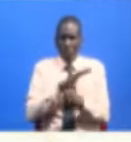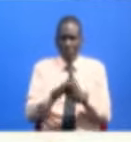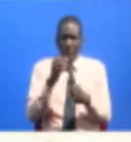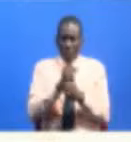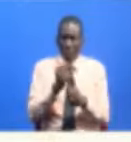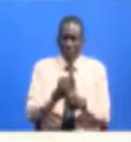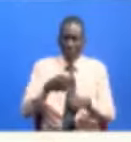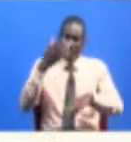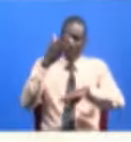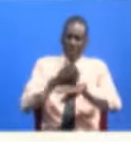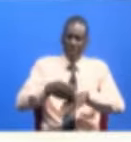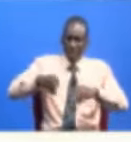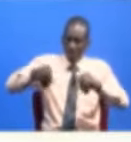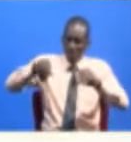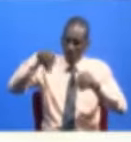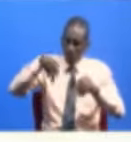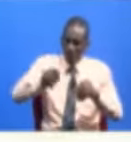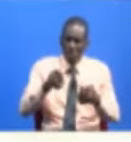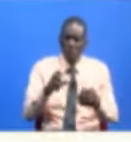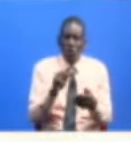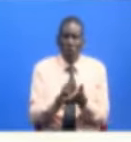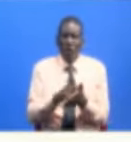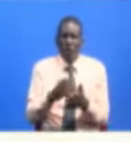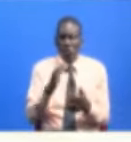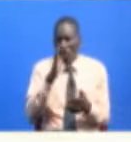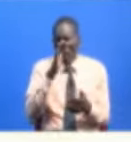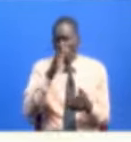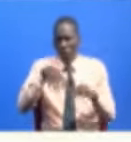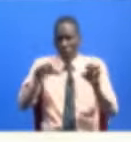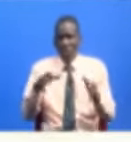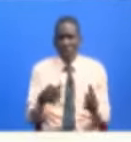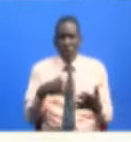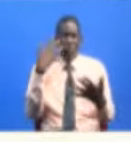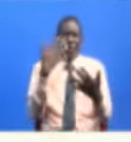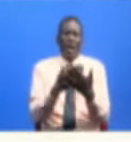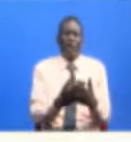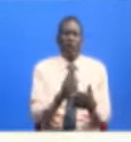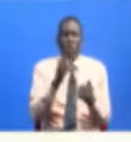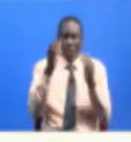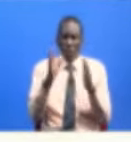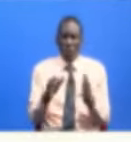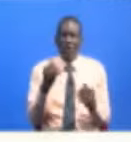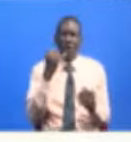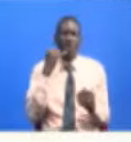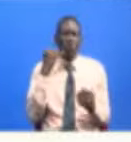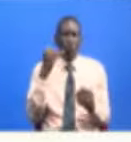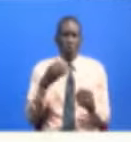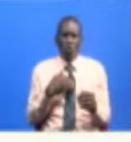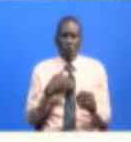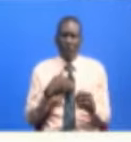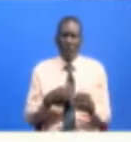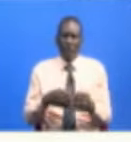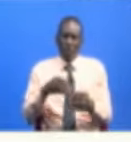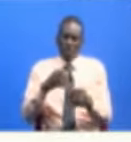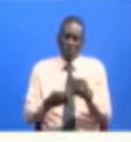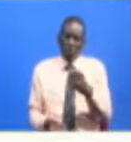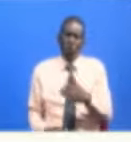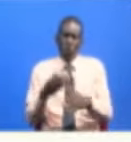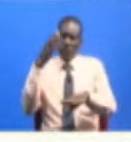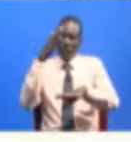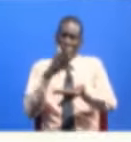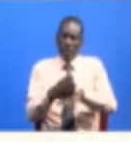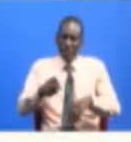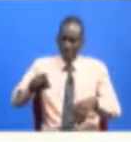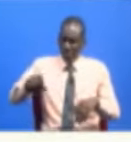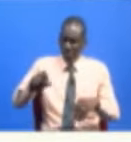gushi ili kuweza kulagai wakulima. Tulipata mwingine pale Nakuru ambaye alikuwa ameunda mbegu gushi, na serikali hii